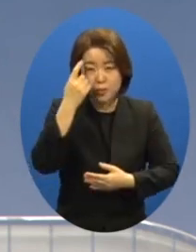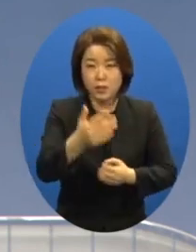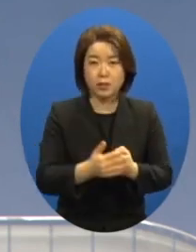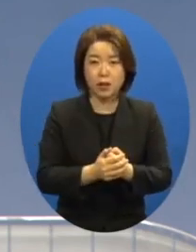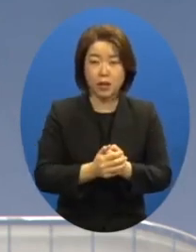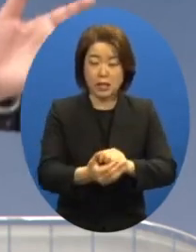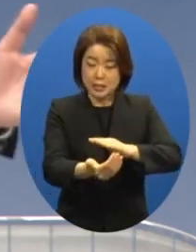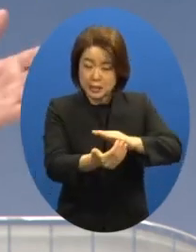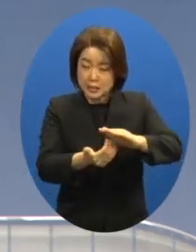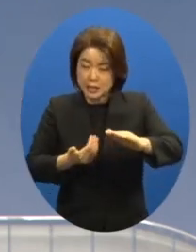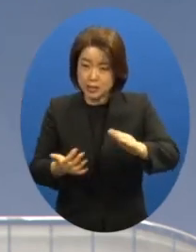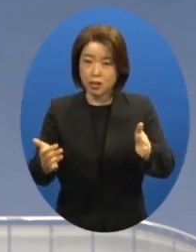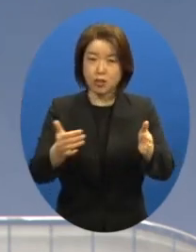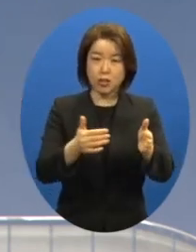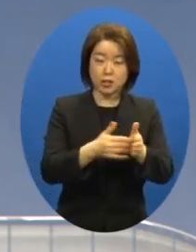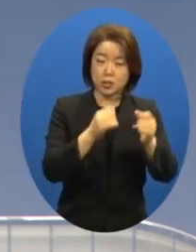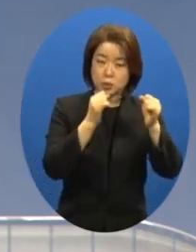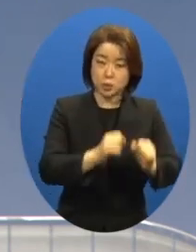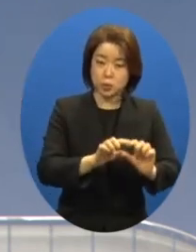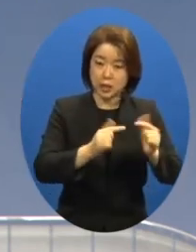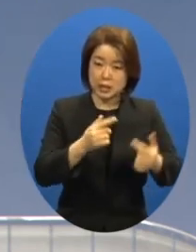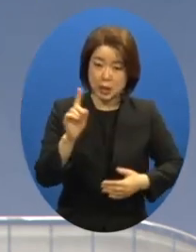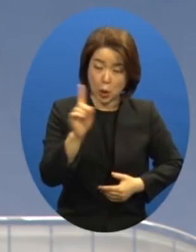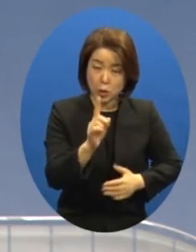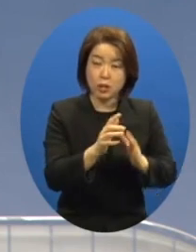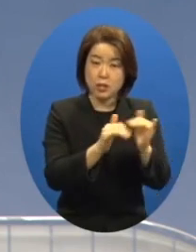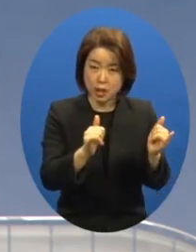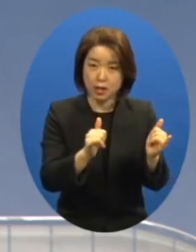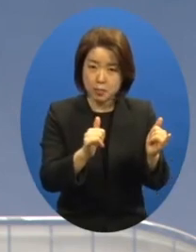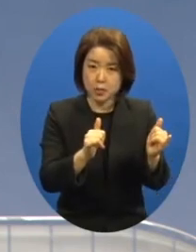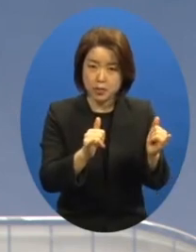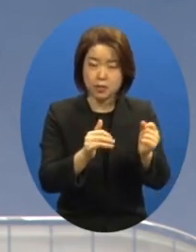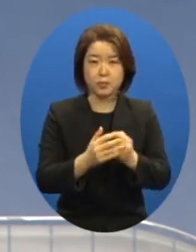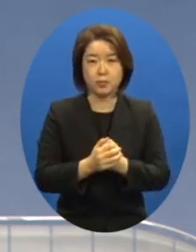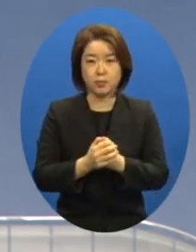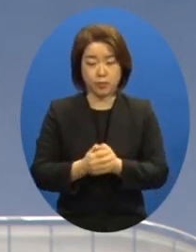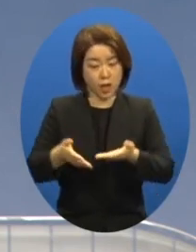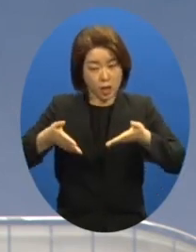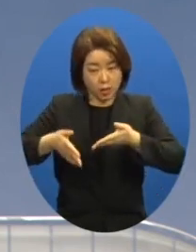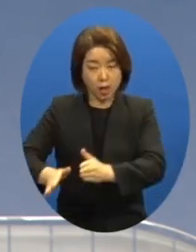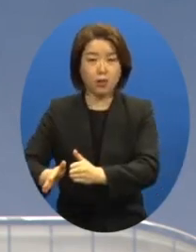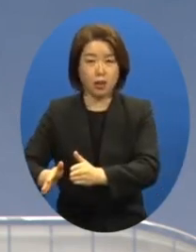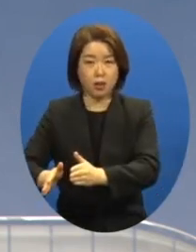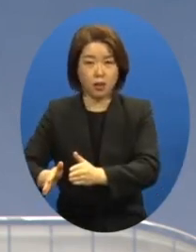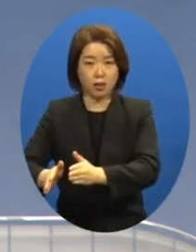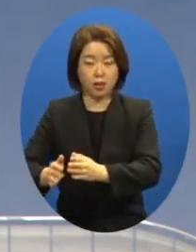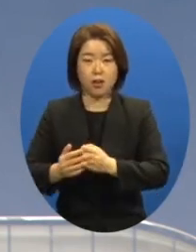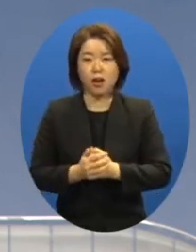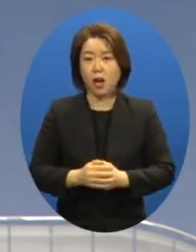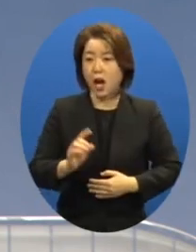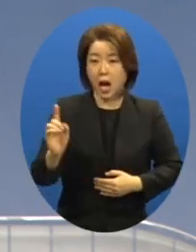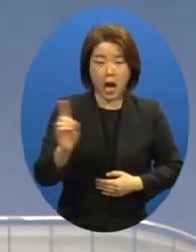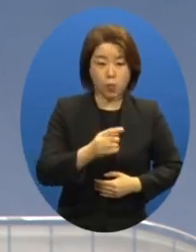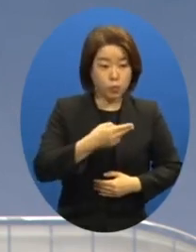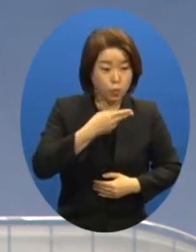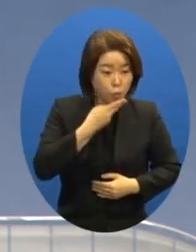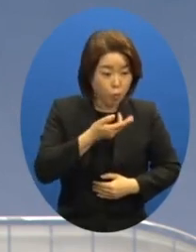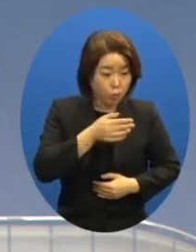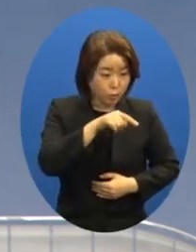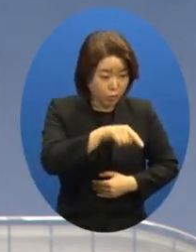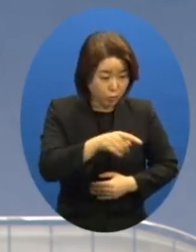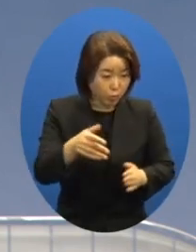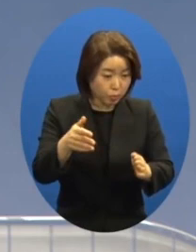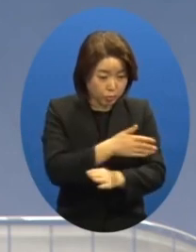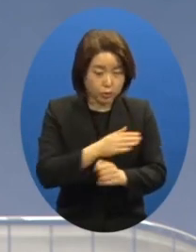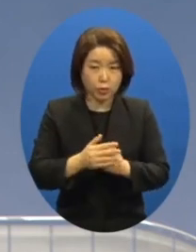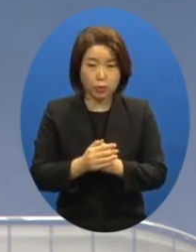전까지는 전혀 존재하지 않았던 어떤 사람이 태어나는 겁니다 아무것도 없었던 것에서 부터